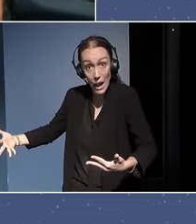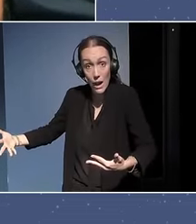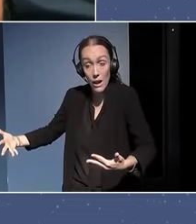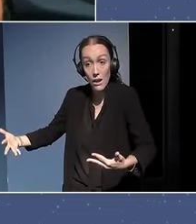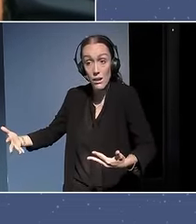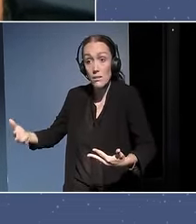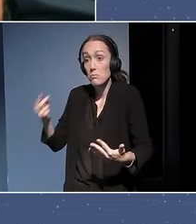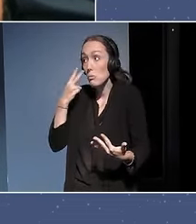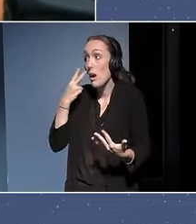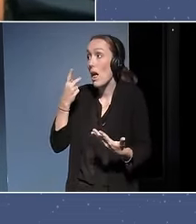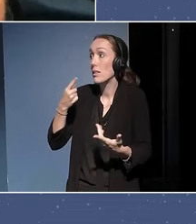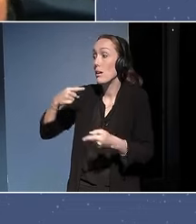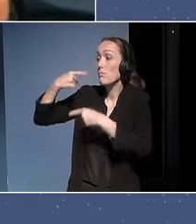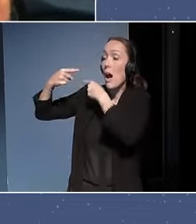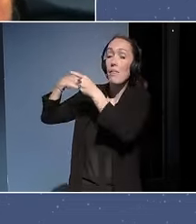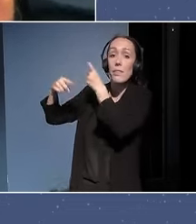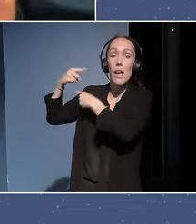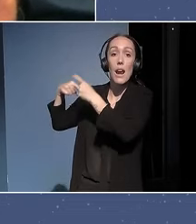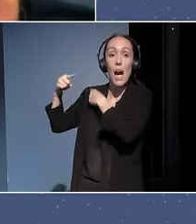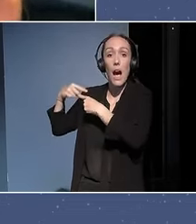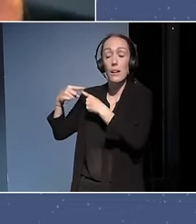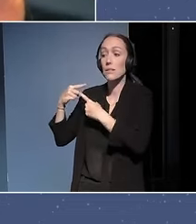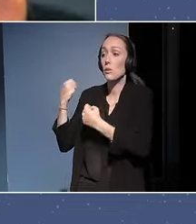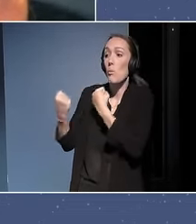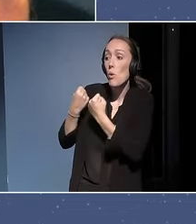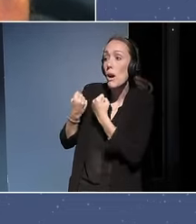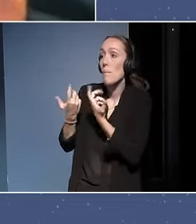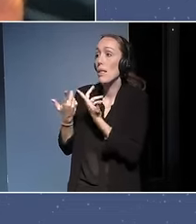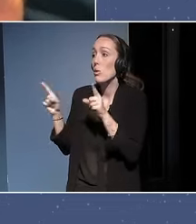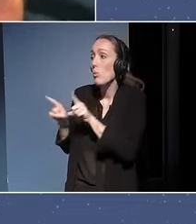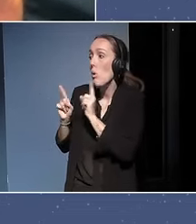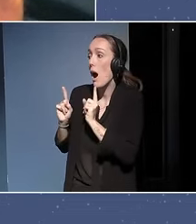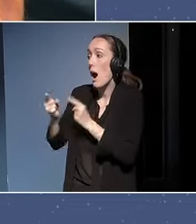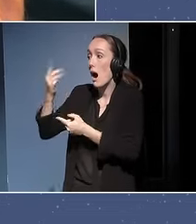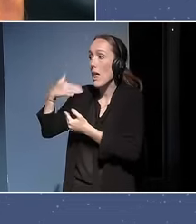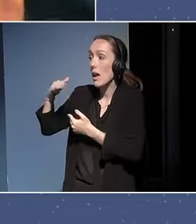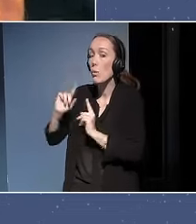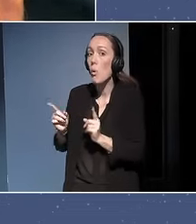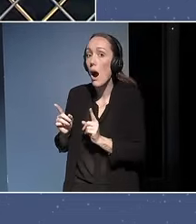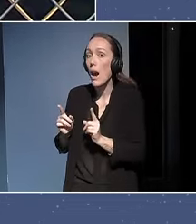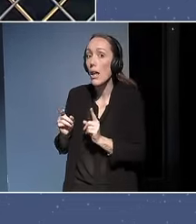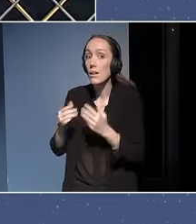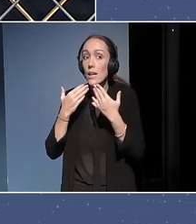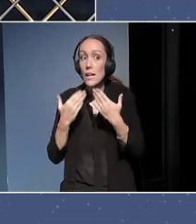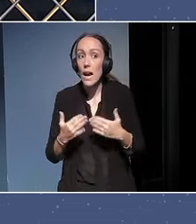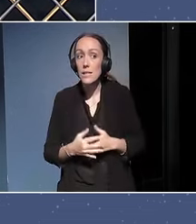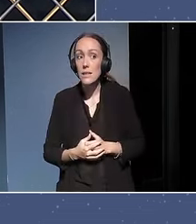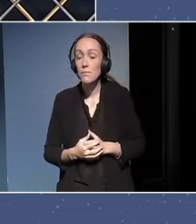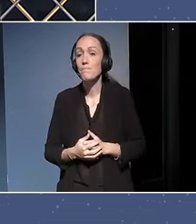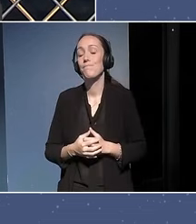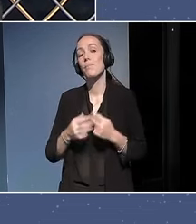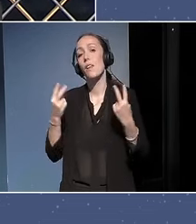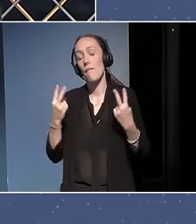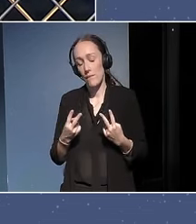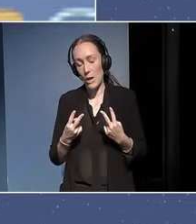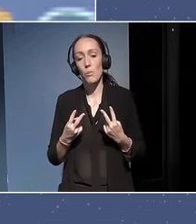filogenetico coi suoi antenati per capire un po' i comportamenti comuni Grazie ma dire che è Allora è sicuramente ha degli